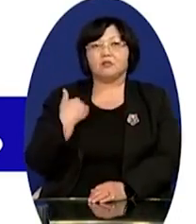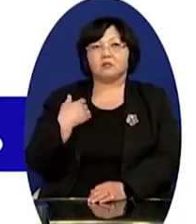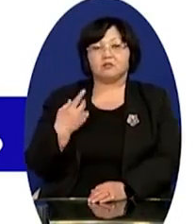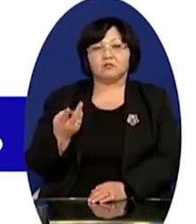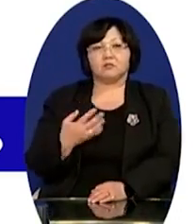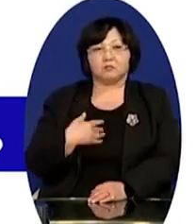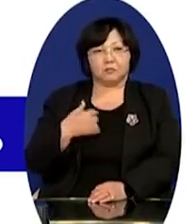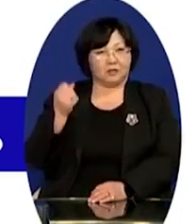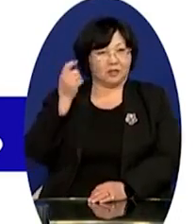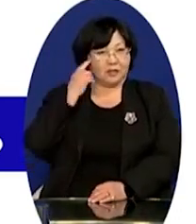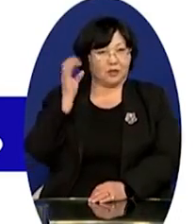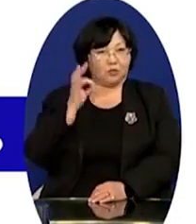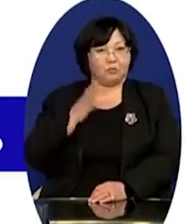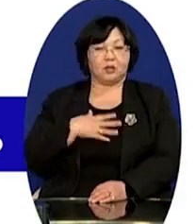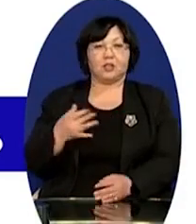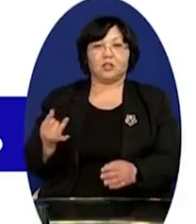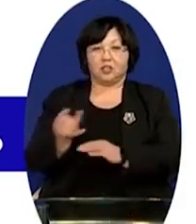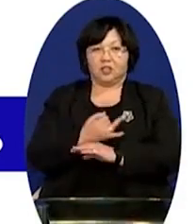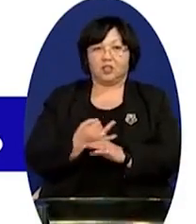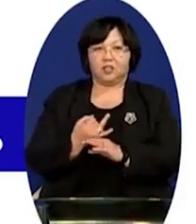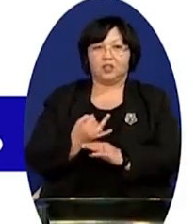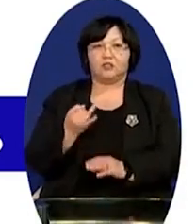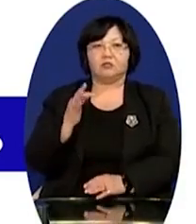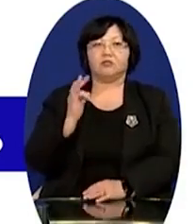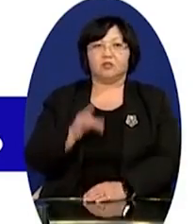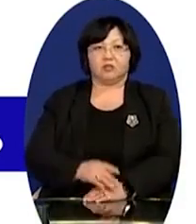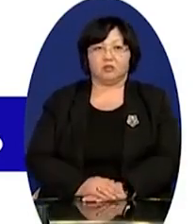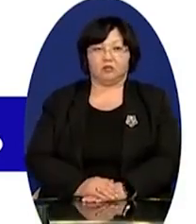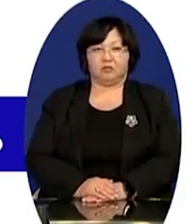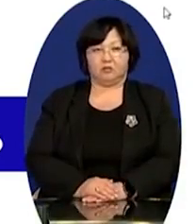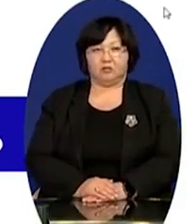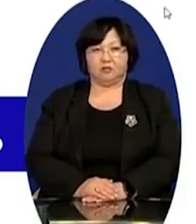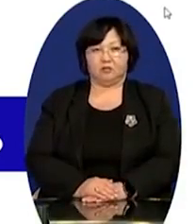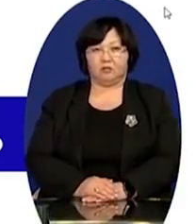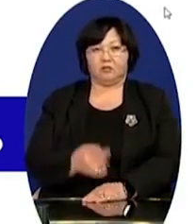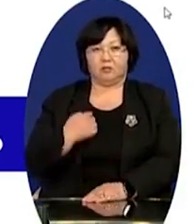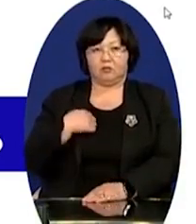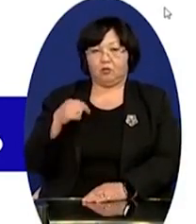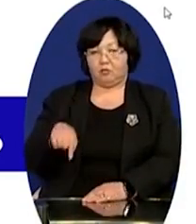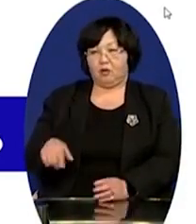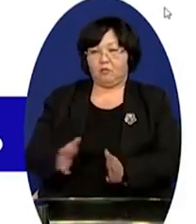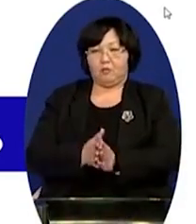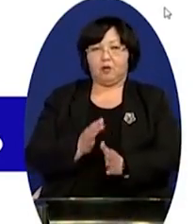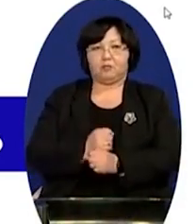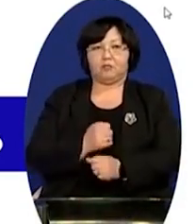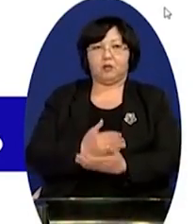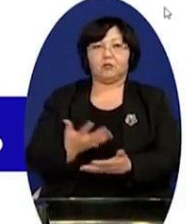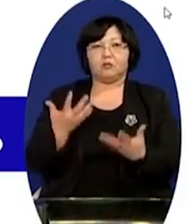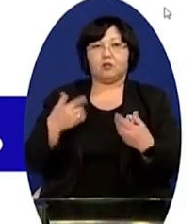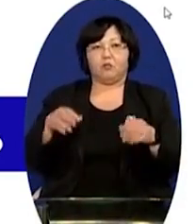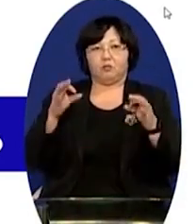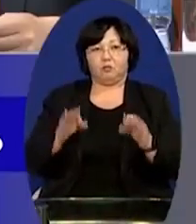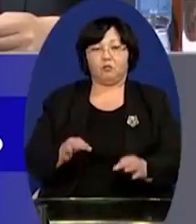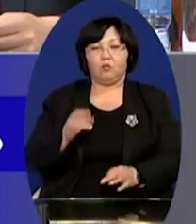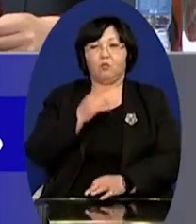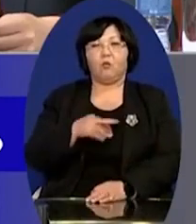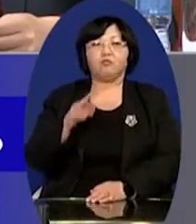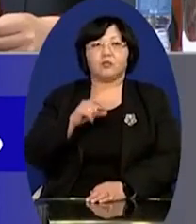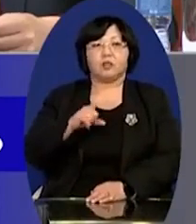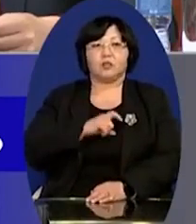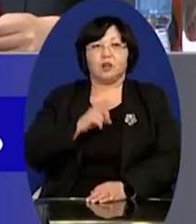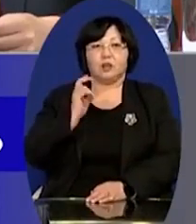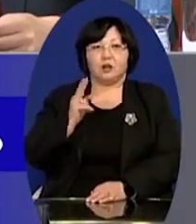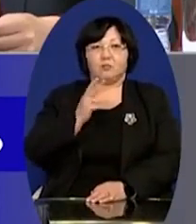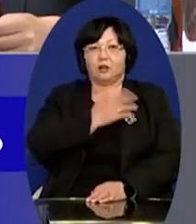Одоо тэрийг санахгүй нь. Одоо манай инженер шүү дээ. Надад одоо цуг ажилтгийн. За, 50% хувьцаа эзэмшиж нэг компани